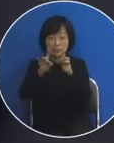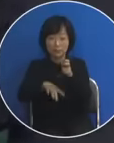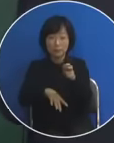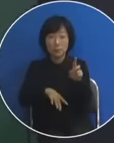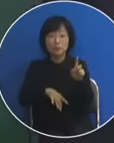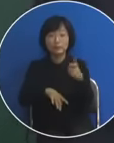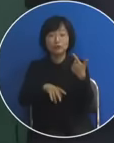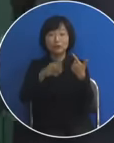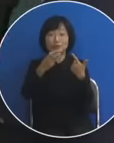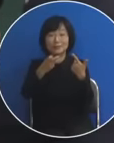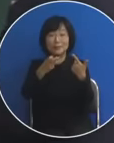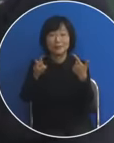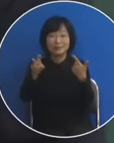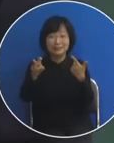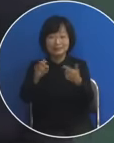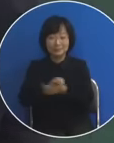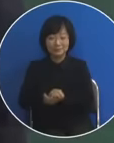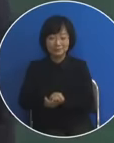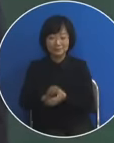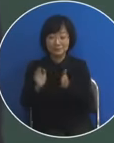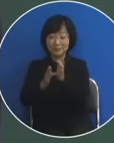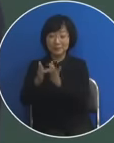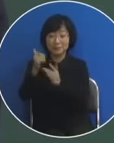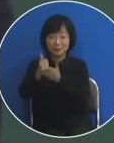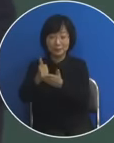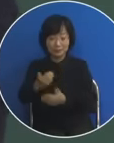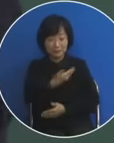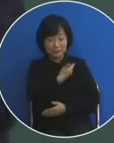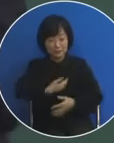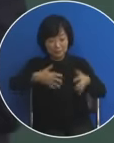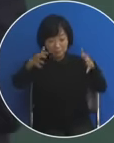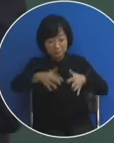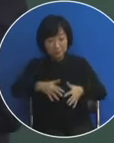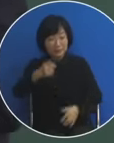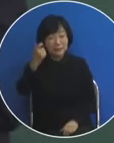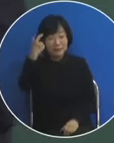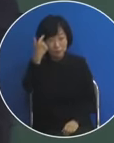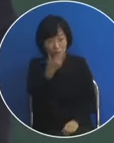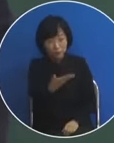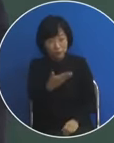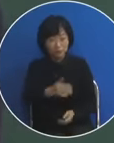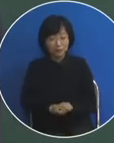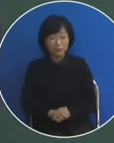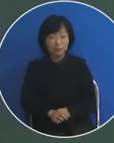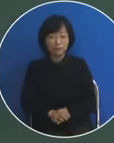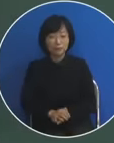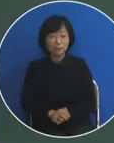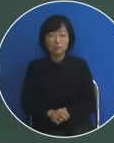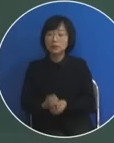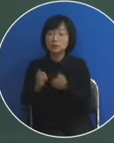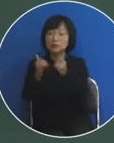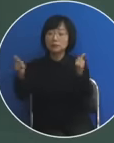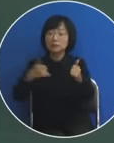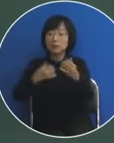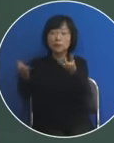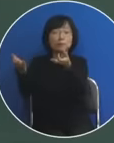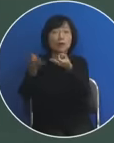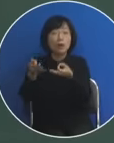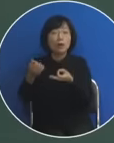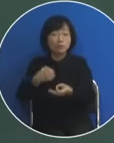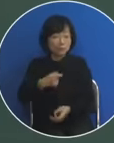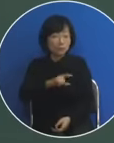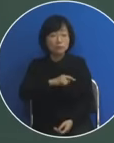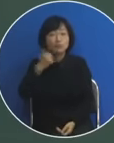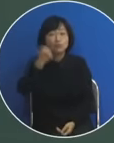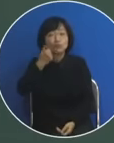사람들이 나를 누구라더냐? And who do people say that I am? 이거는 이미 아시잖아요. And you already know. 아무도 this. 대답을 못했는데 베드로가 주는